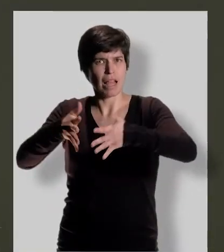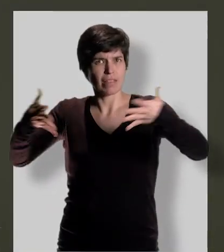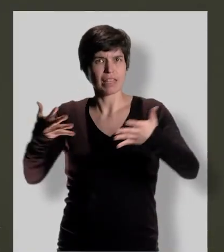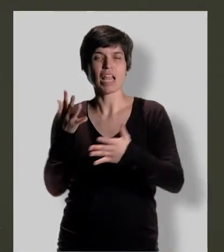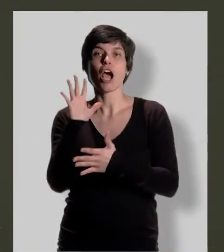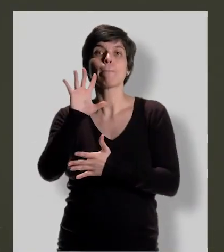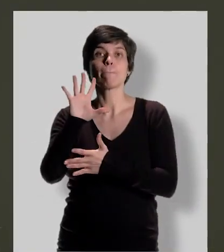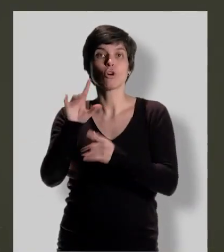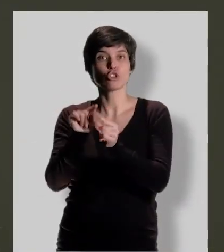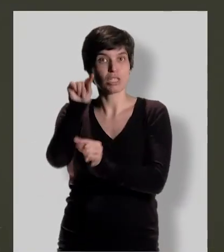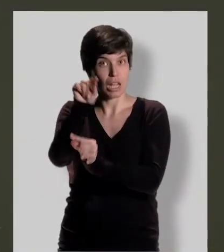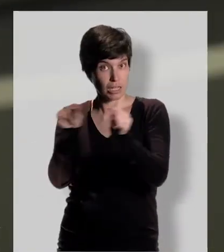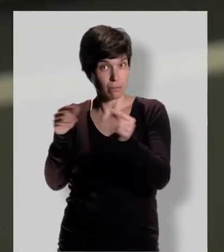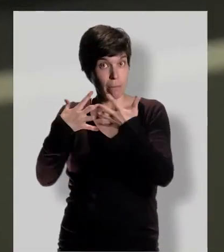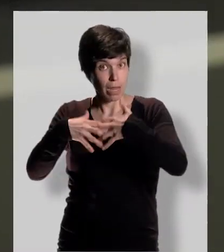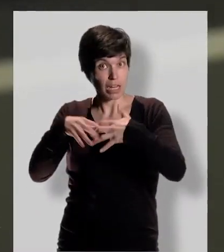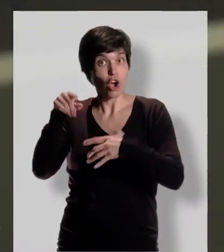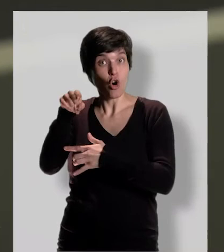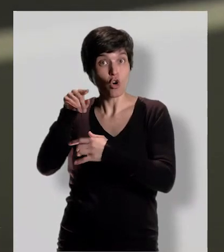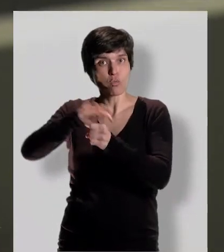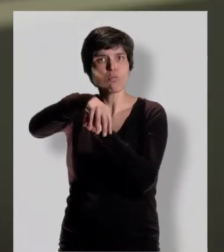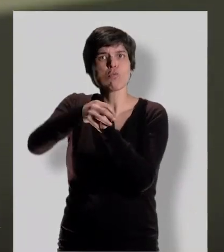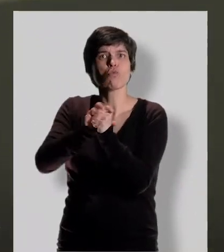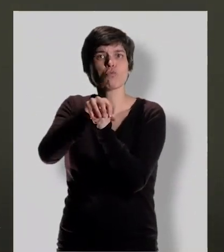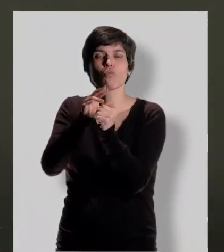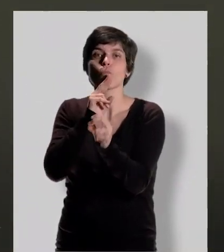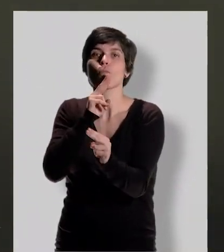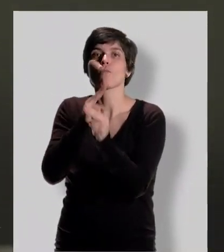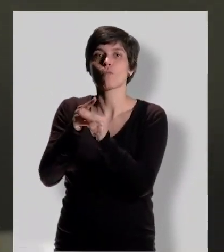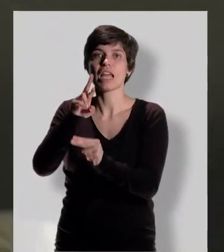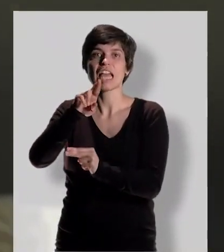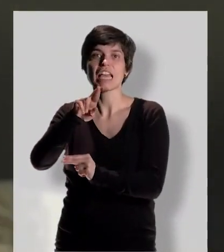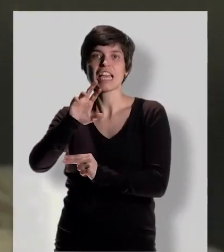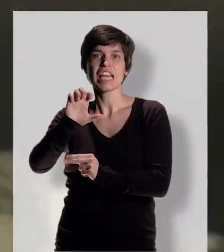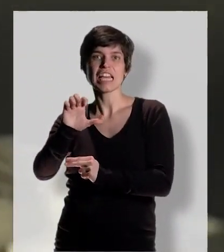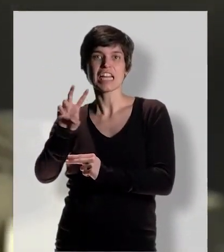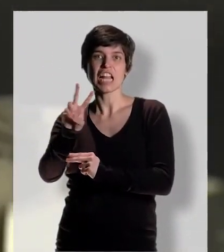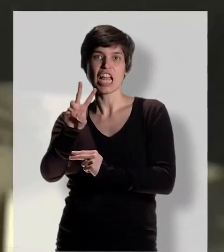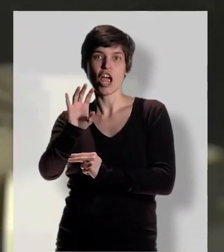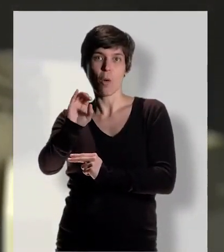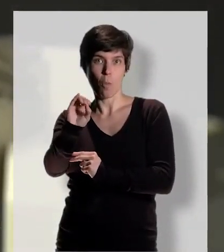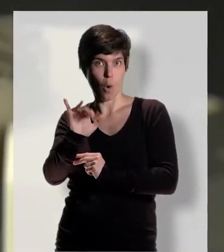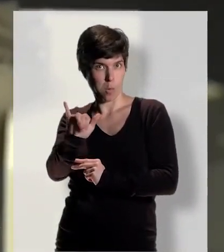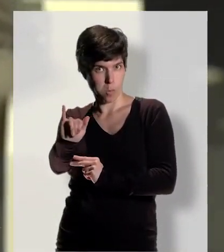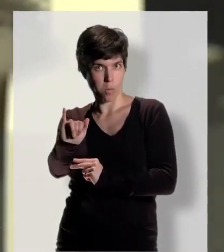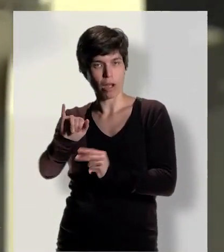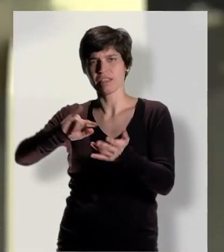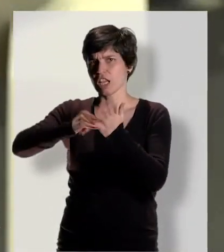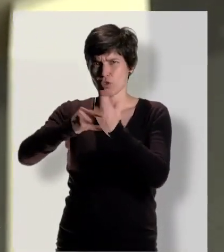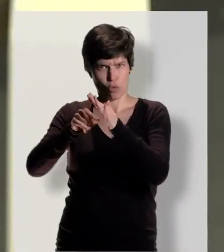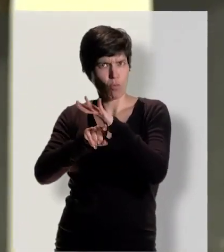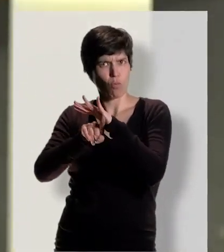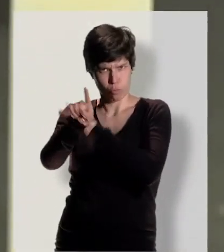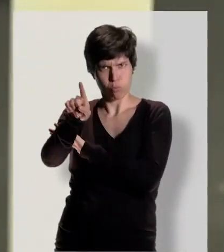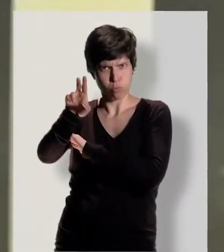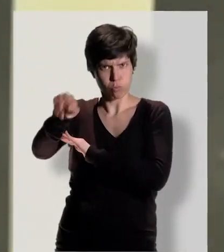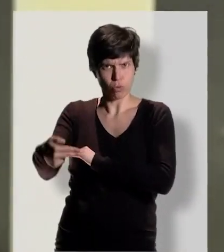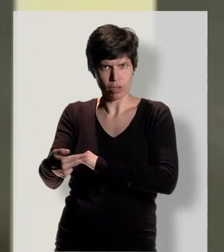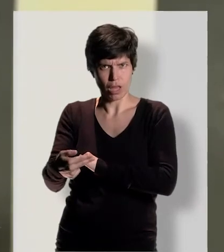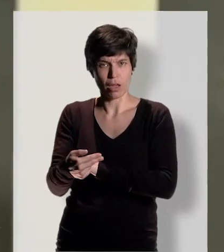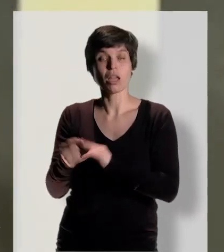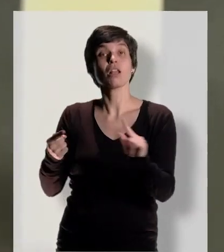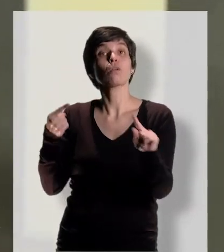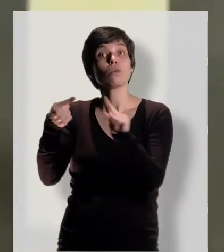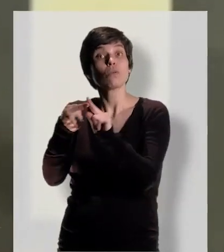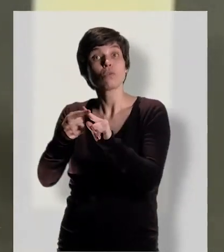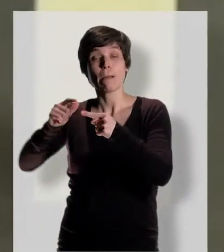kasuan, bosardatzetako makinan rebo deitzen den burua dugu, oso teknologia aurreratua